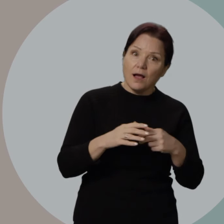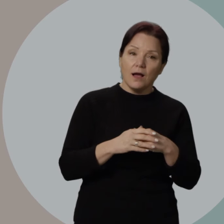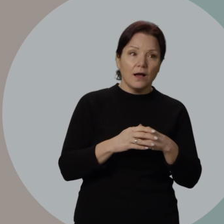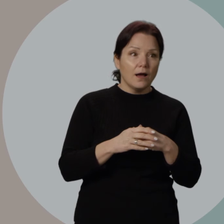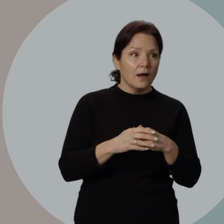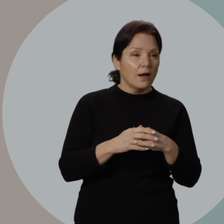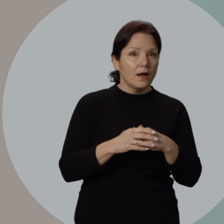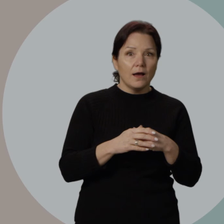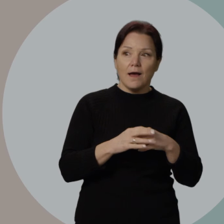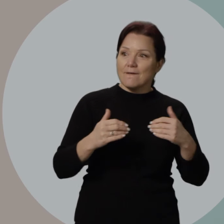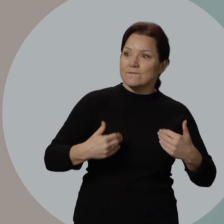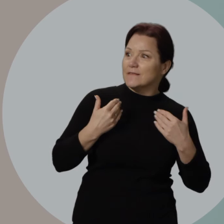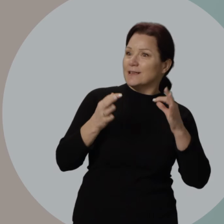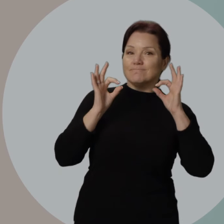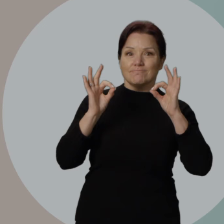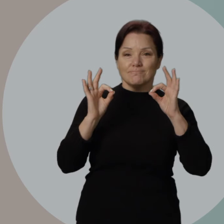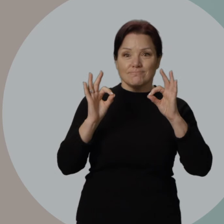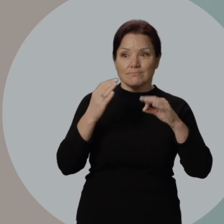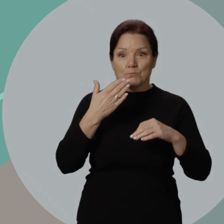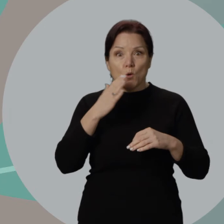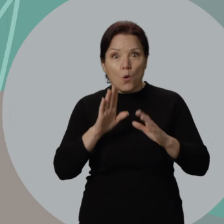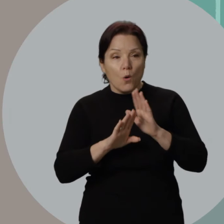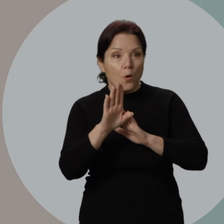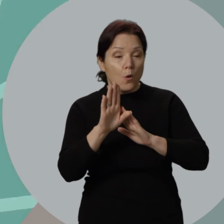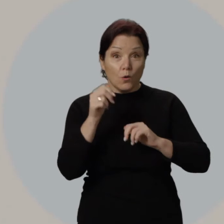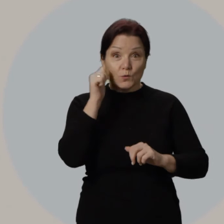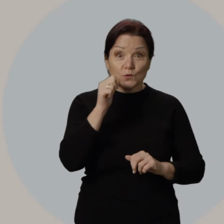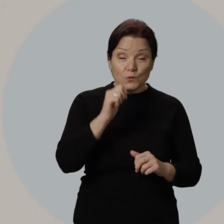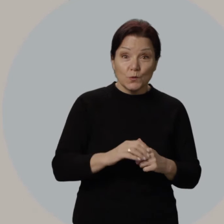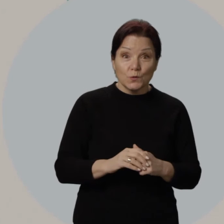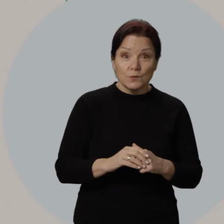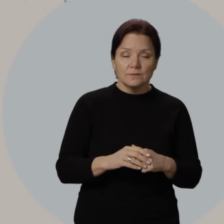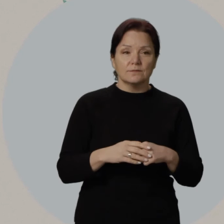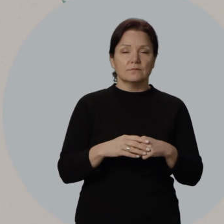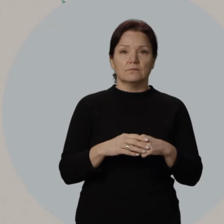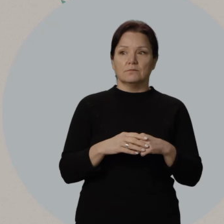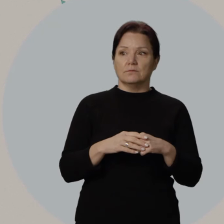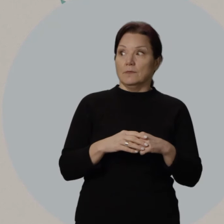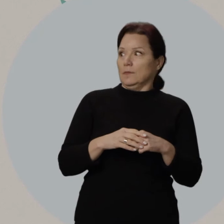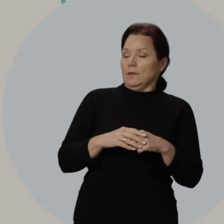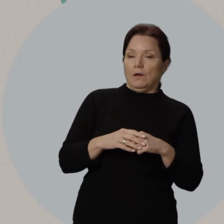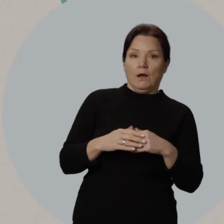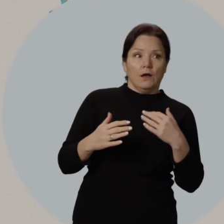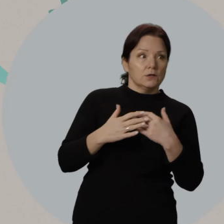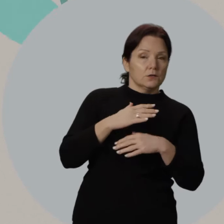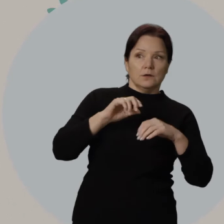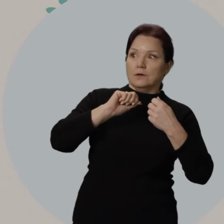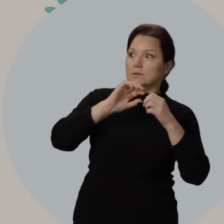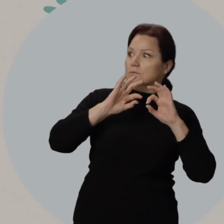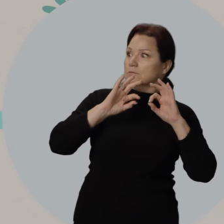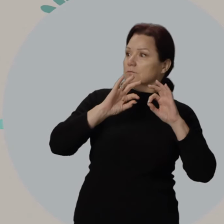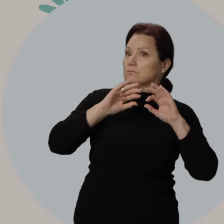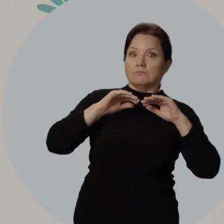avoir la meilleure qualité qu'il peut vivre à chaque jour. Ça a changé ma vie. Ça a changé ma perception.